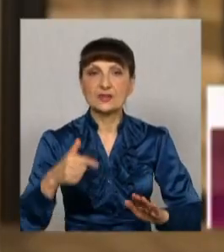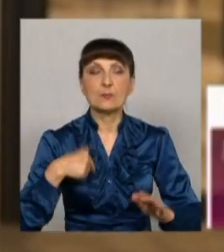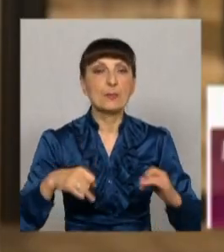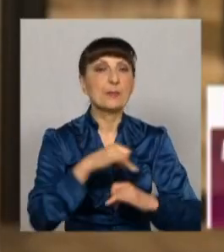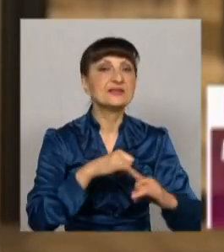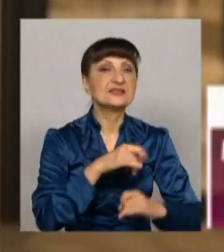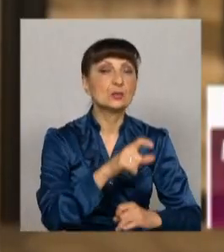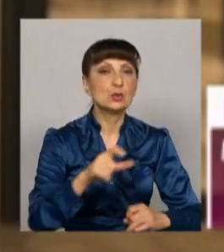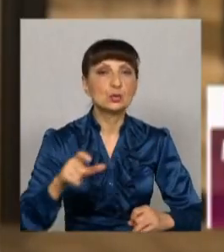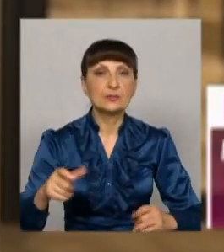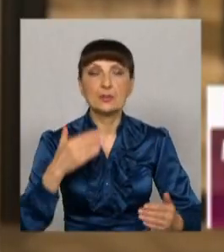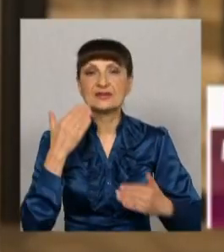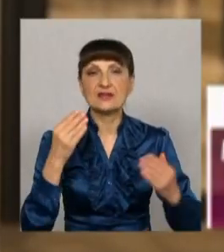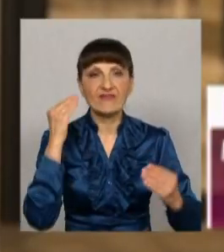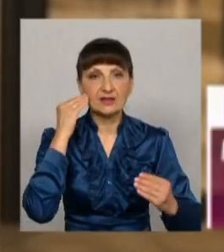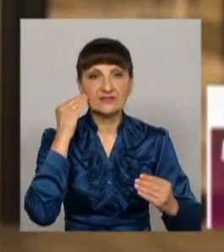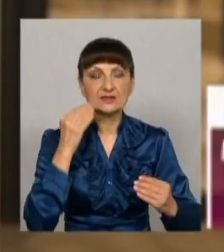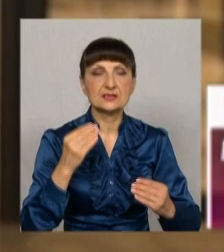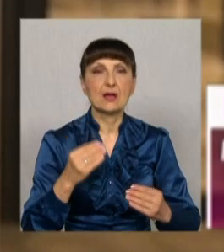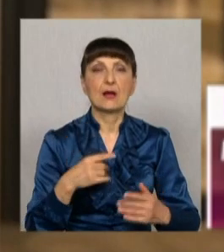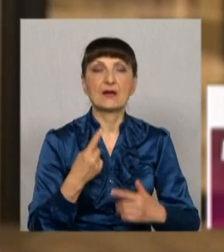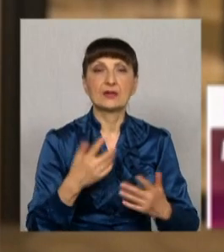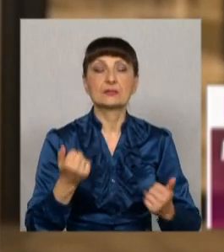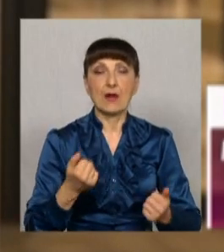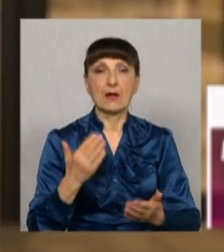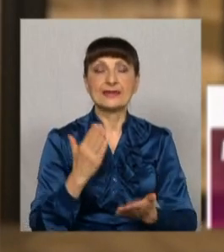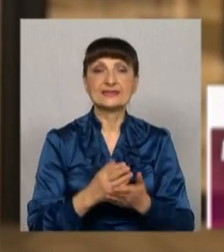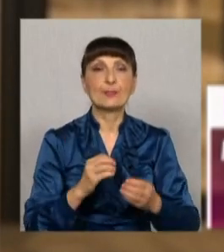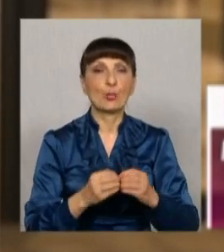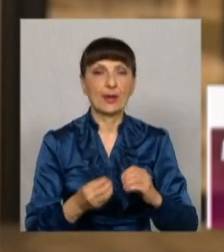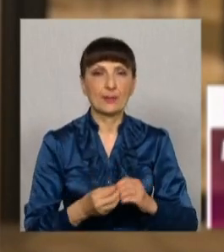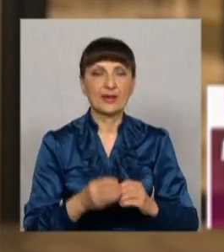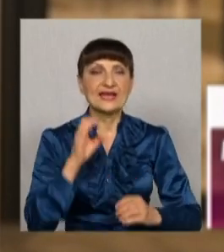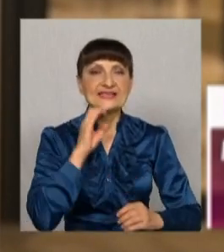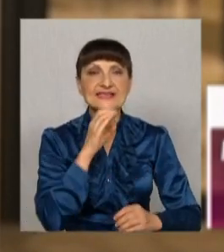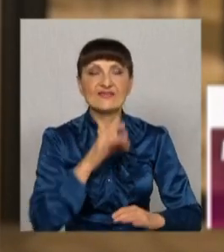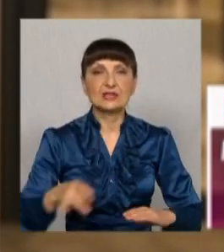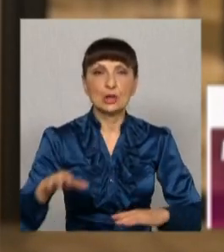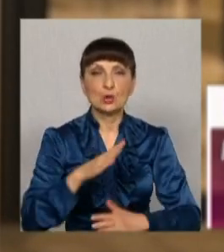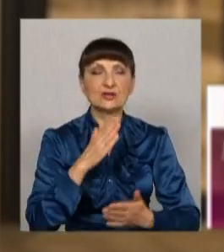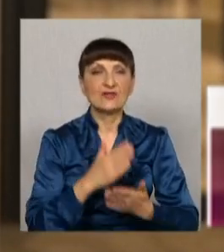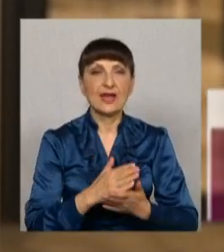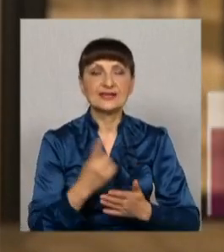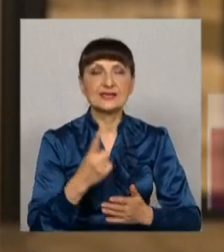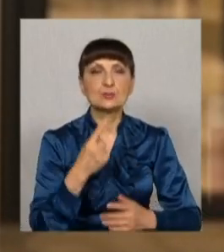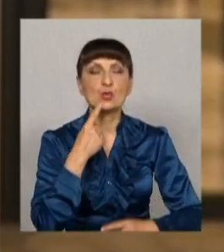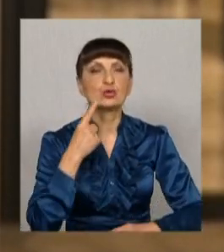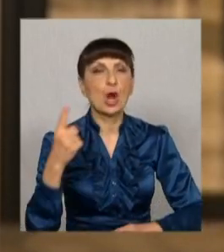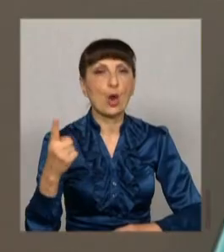побеседовали с потребителями, посоветовались, обменялись мнениями. Возникла такая проблема. Северный регион является одним из удаленных